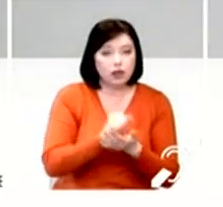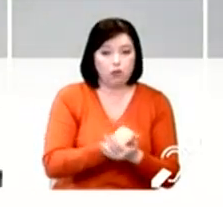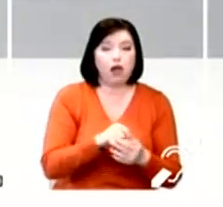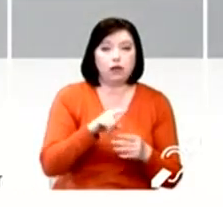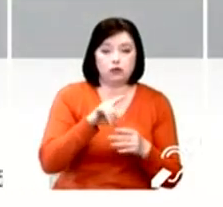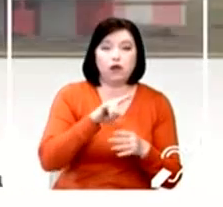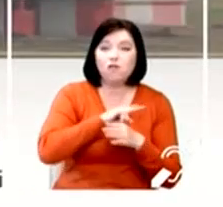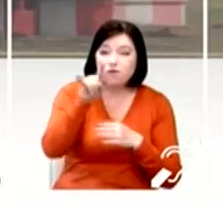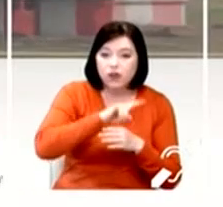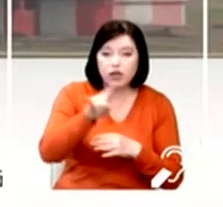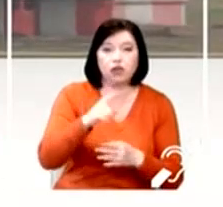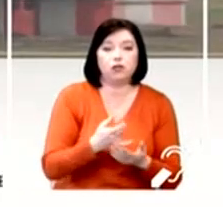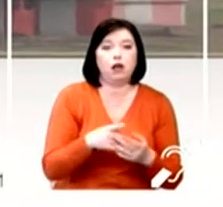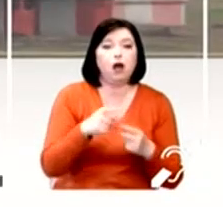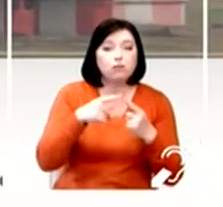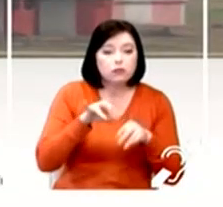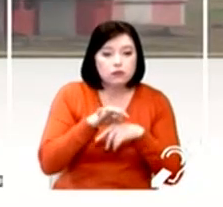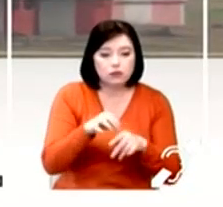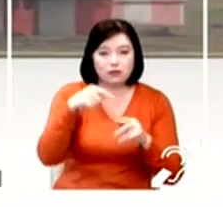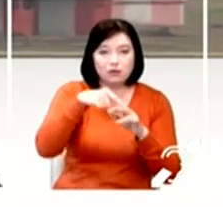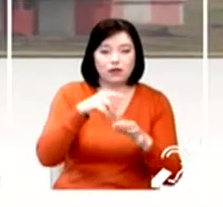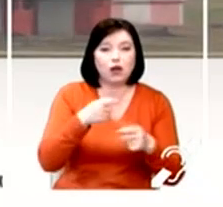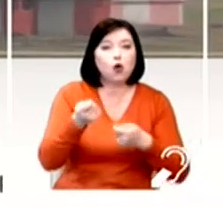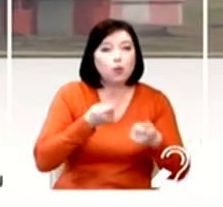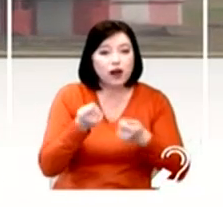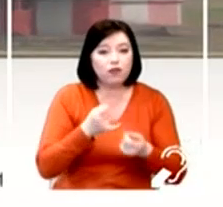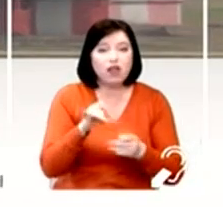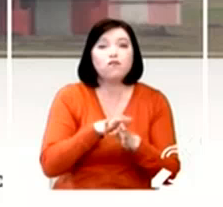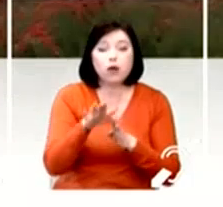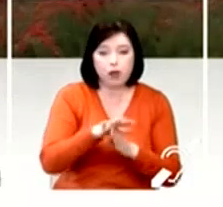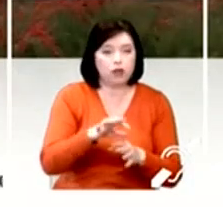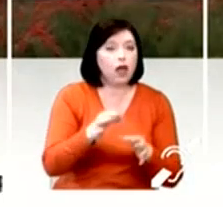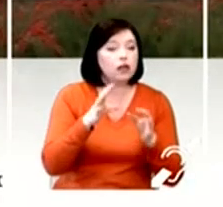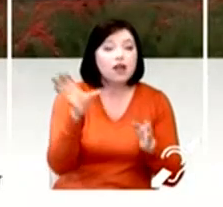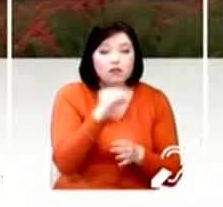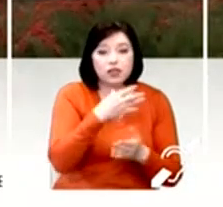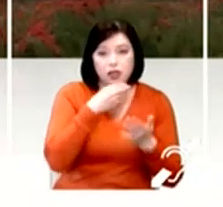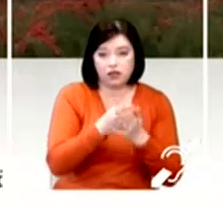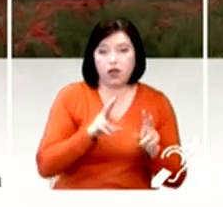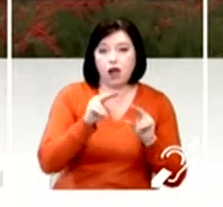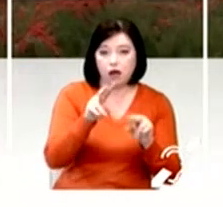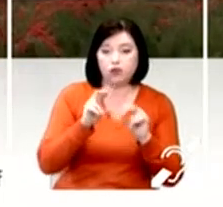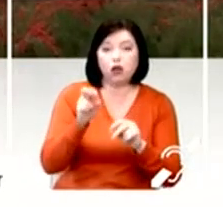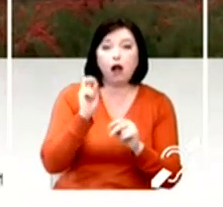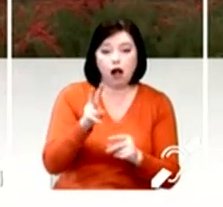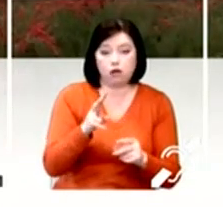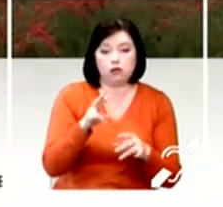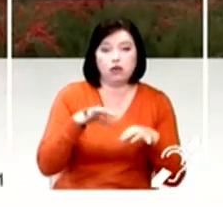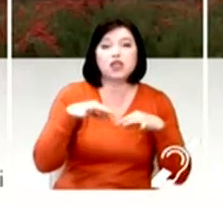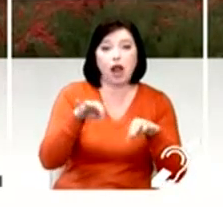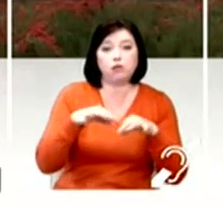operarea zborurilor, de reorganizarea activității operaționale și își îndeplinește conștiincios obligațiunile asumate ca transportator